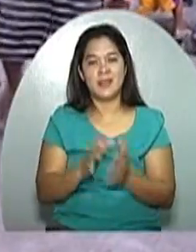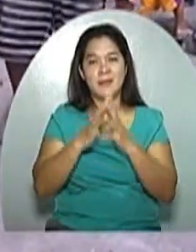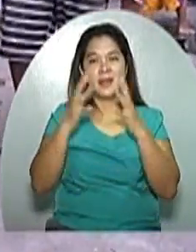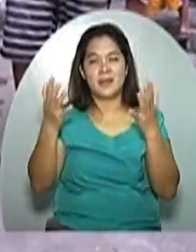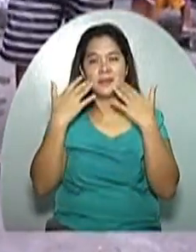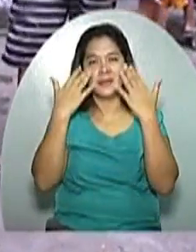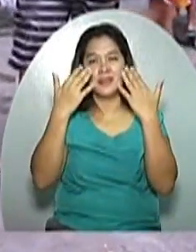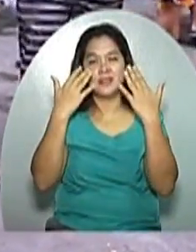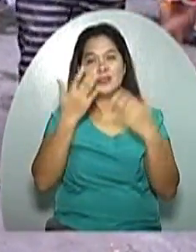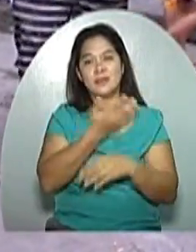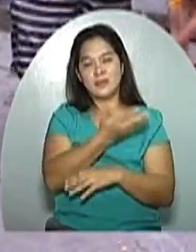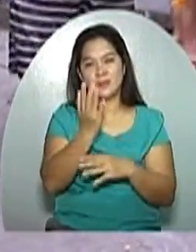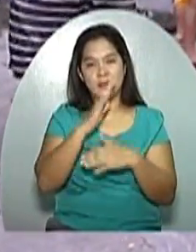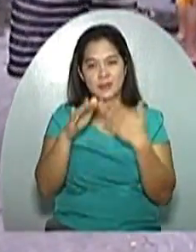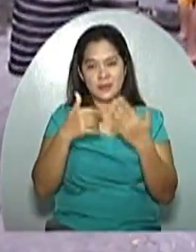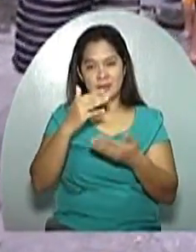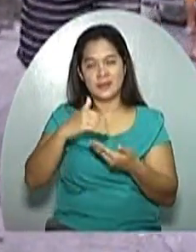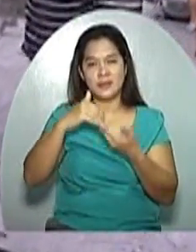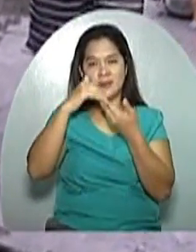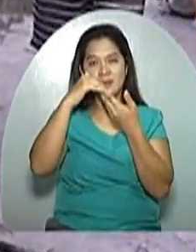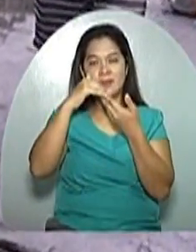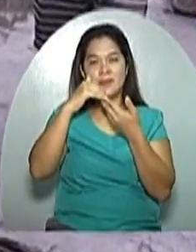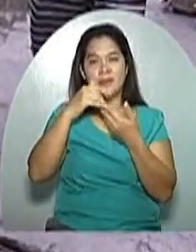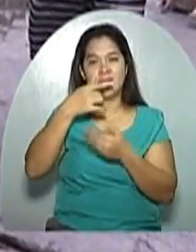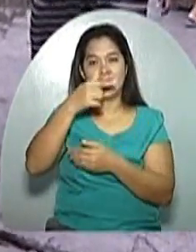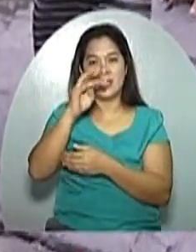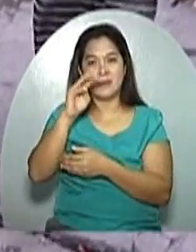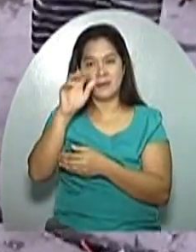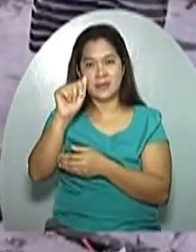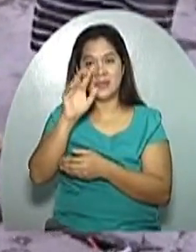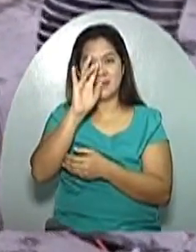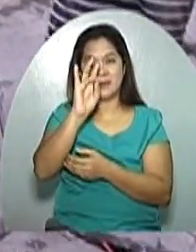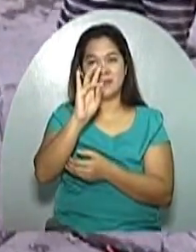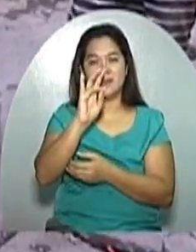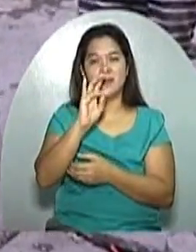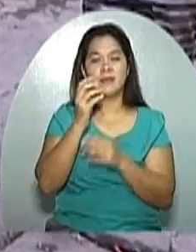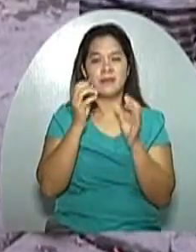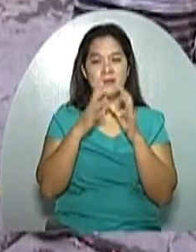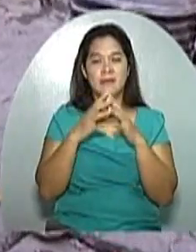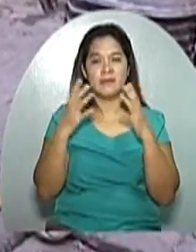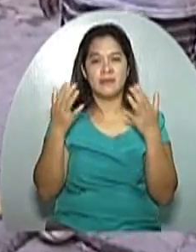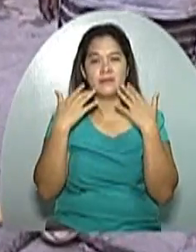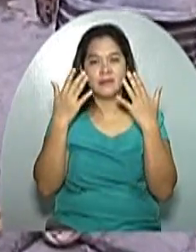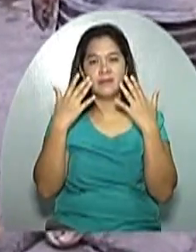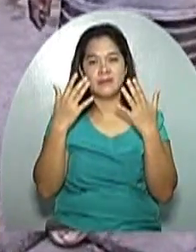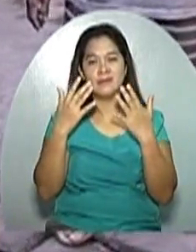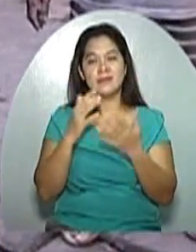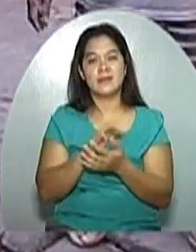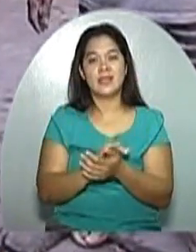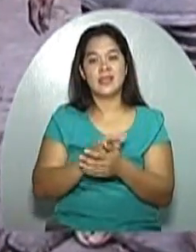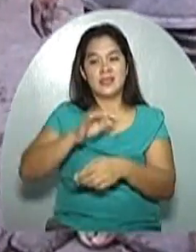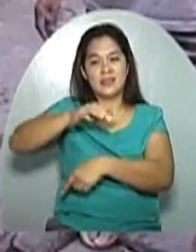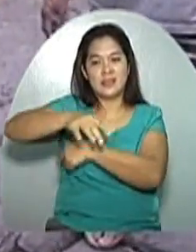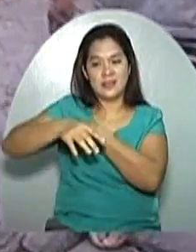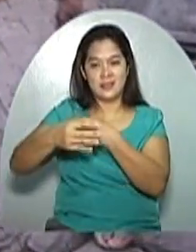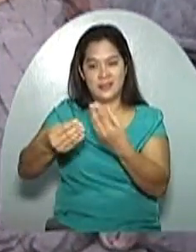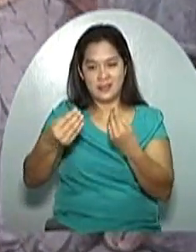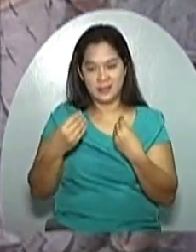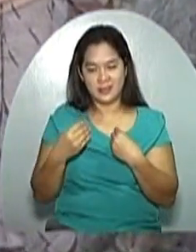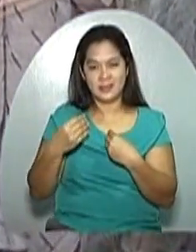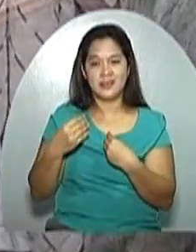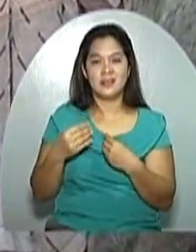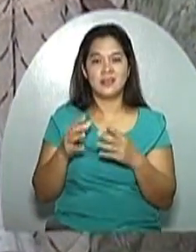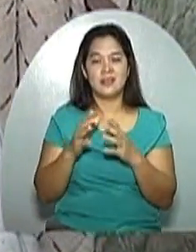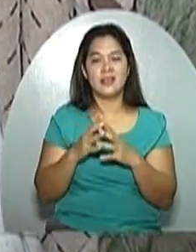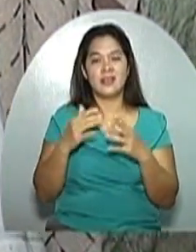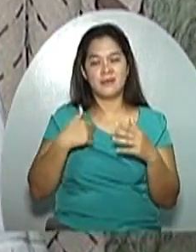po. Maraming salamat po sa inyong lahat, kapwa ko, mahal ko, Jamie 7. Maraming salamat po sa nag-donate ng saklay sa akin. Malaking